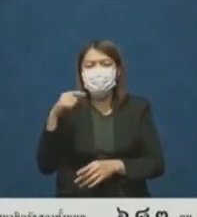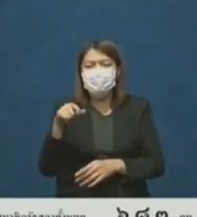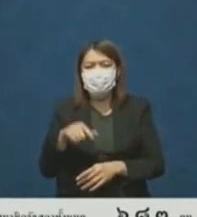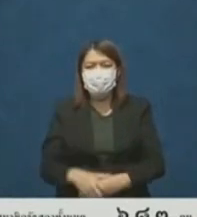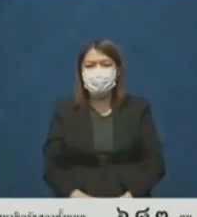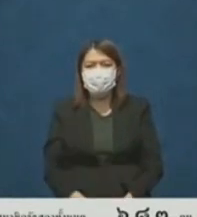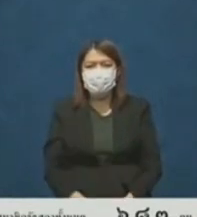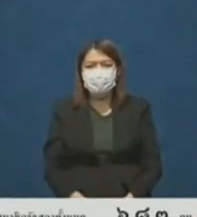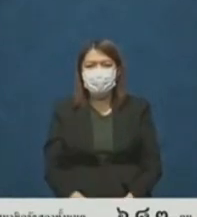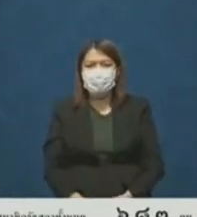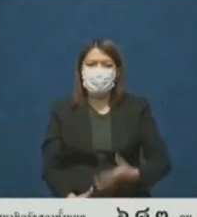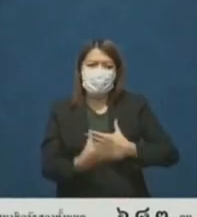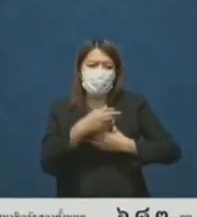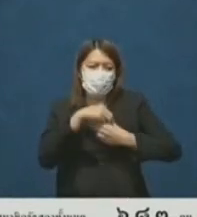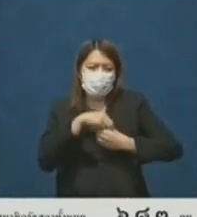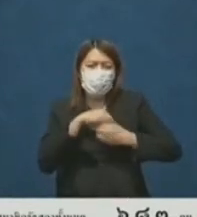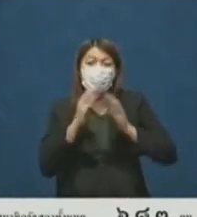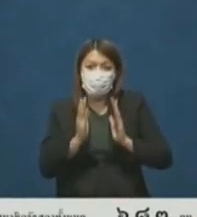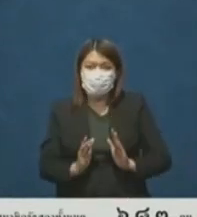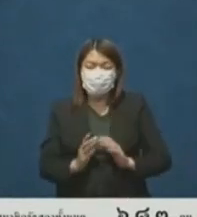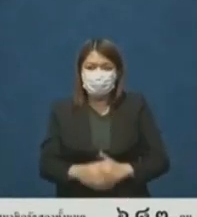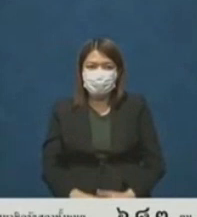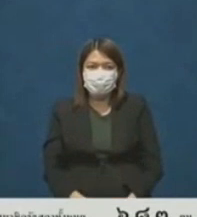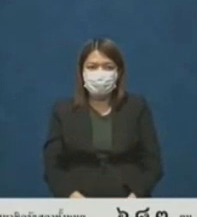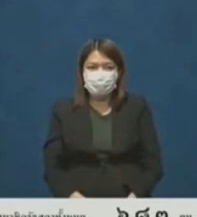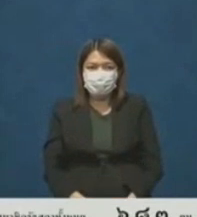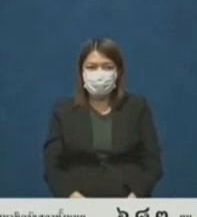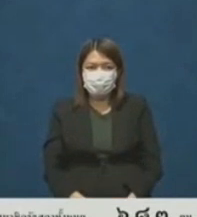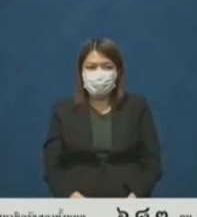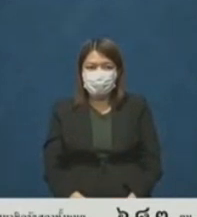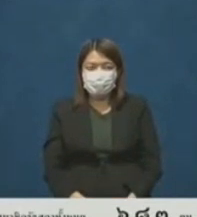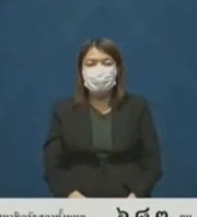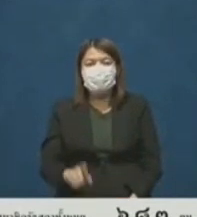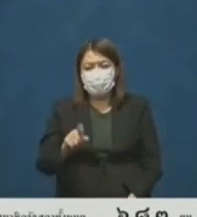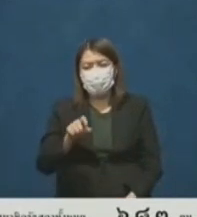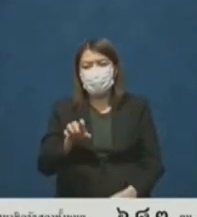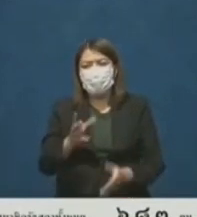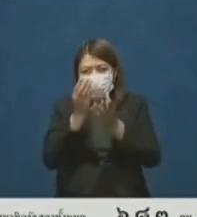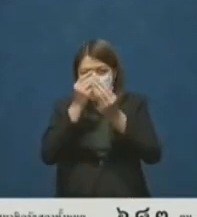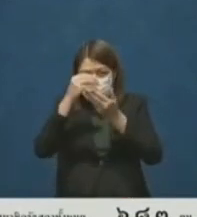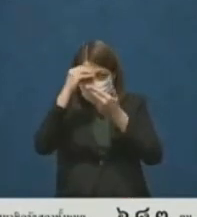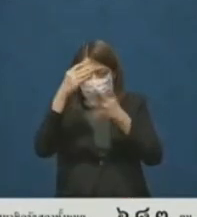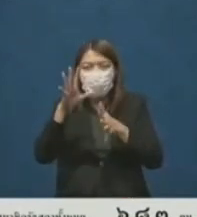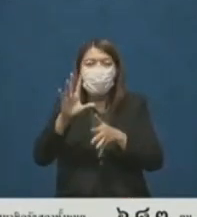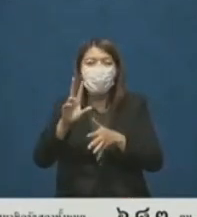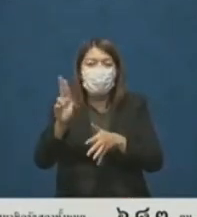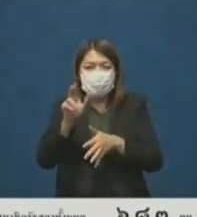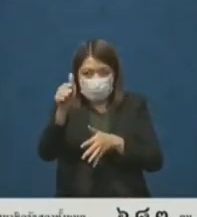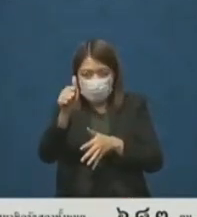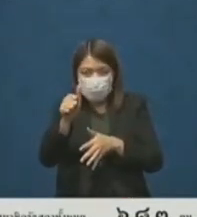เก่าบางทีมันก็ยังใช้ได้ในอยู่ในจิตใจของความเป็นคนเนี่ยต้องให้ใช้ได้น